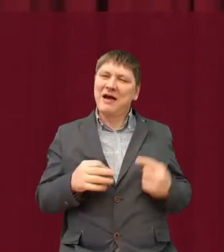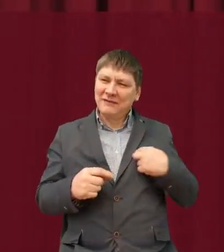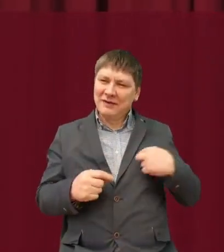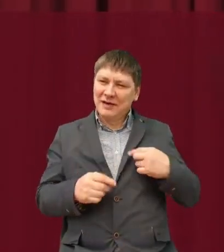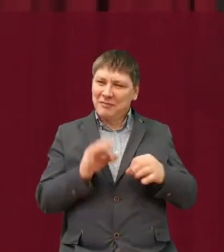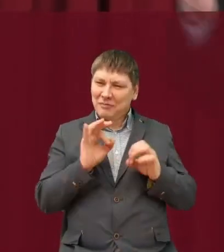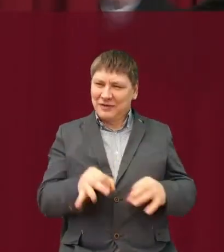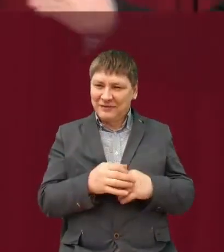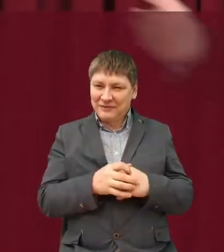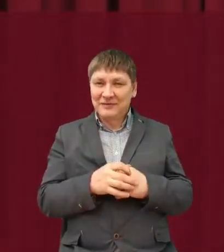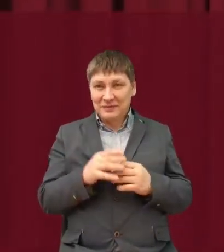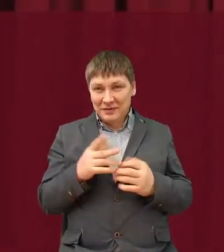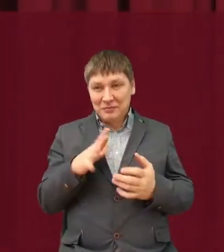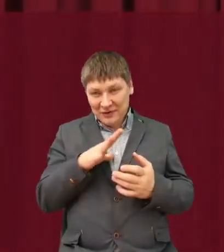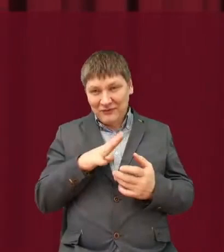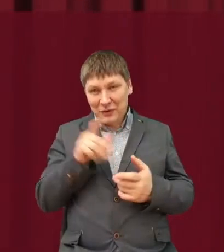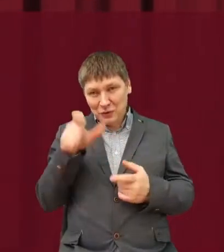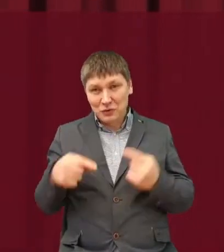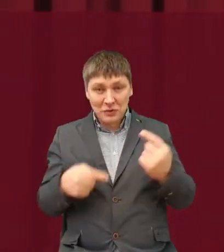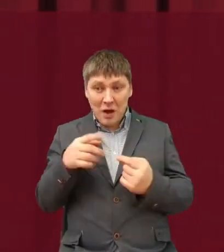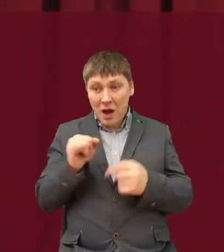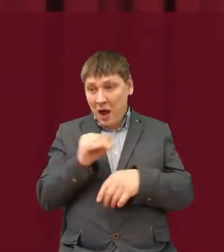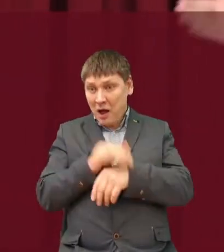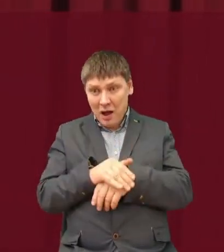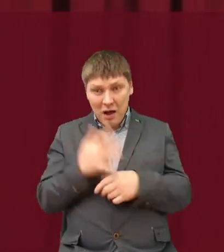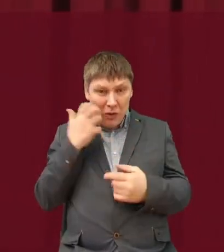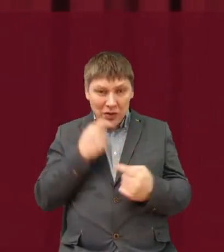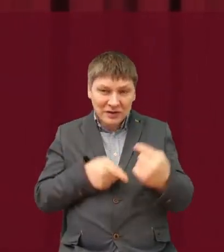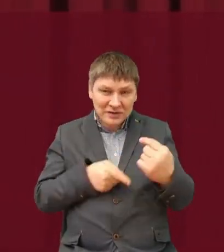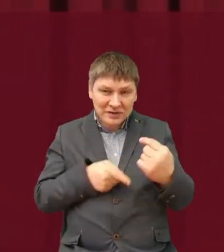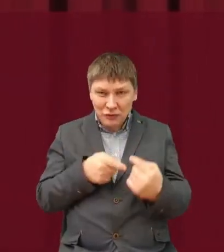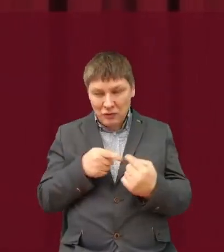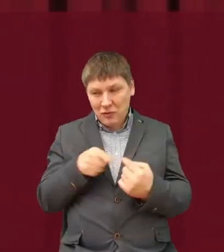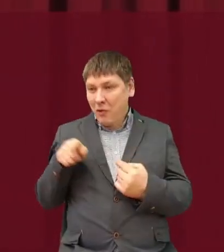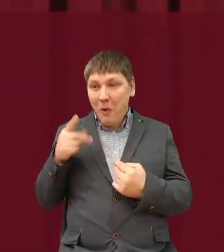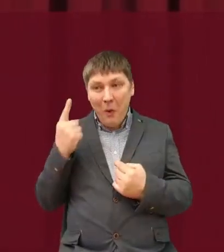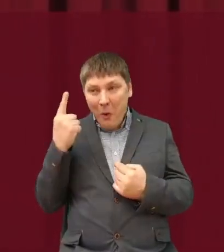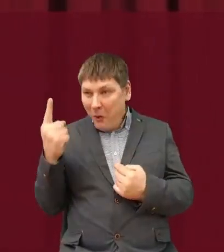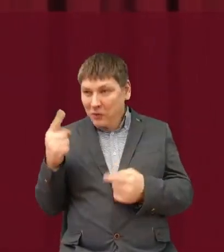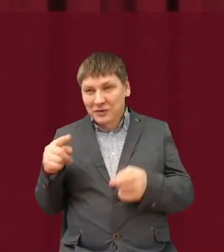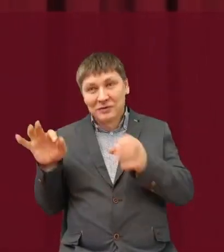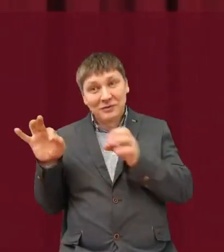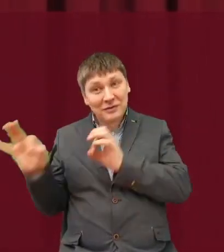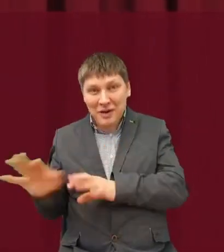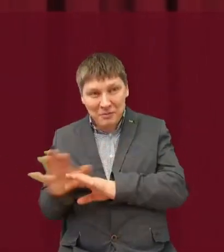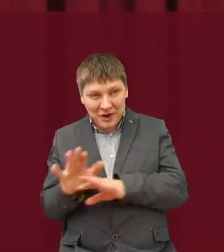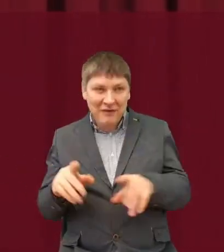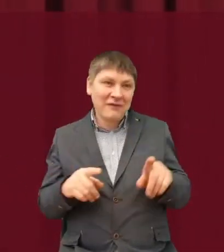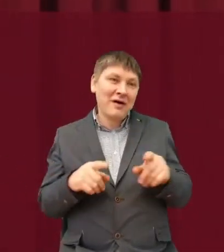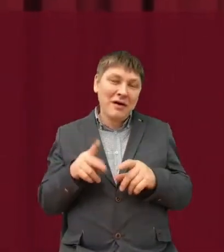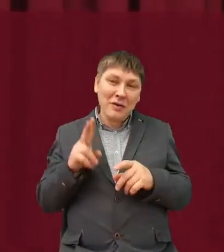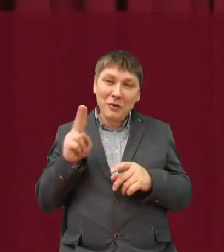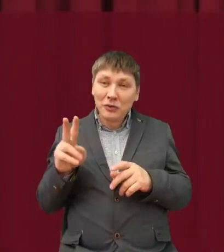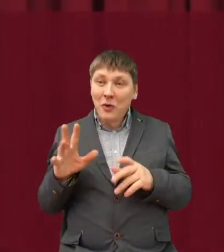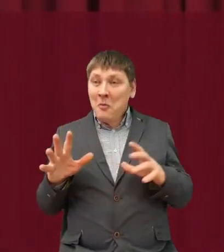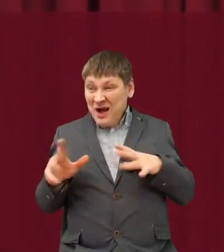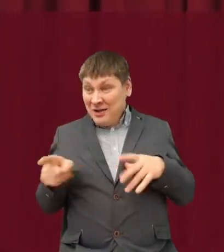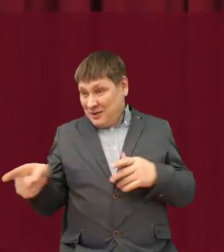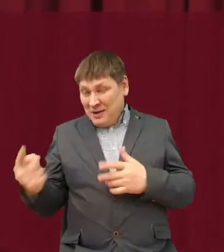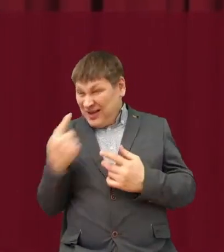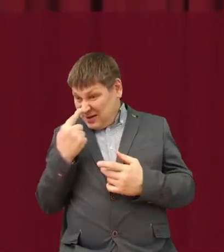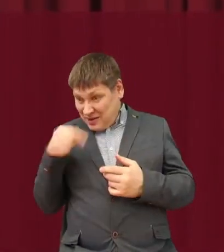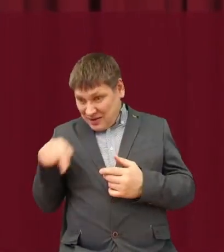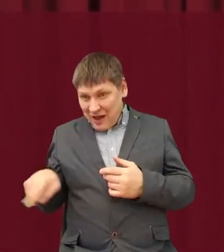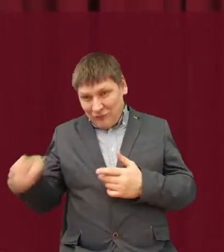но в результате спора оказывается что как минимум один из них не прав тот который был недавно